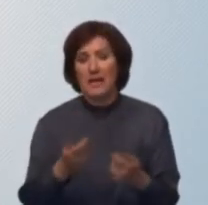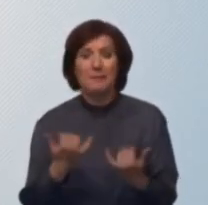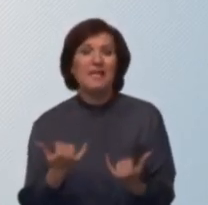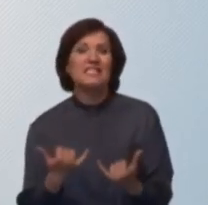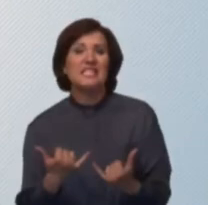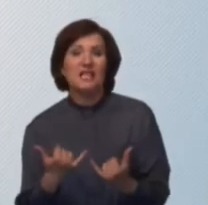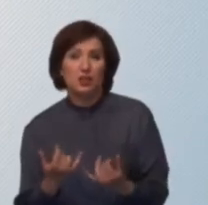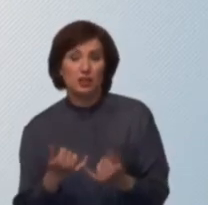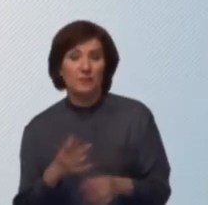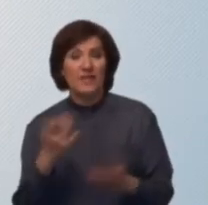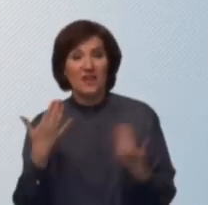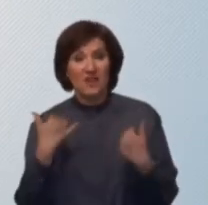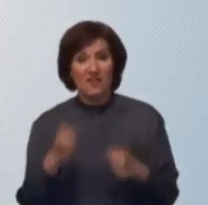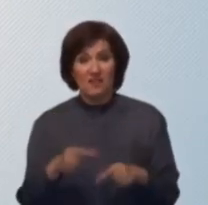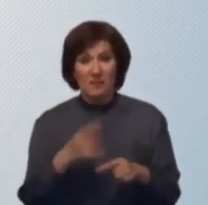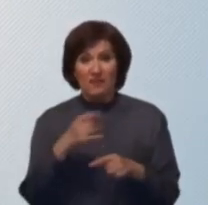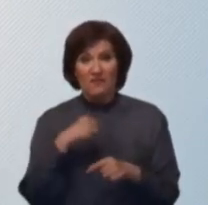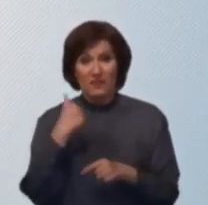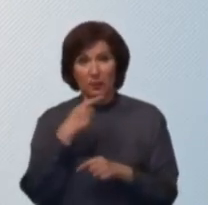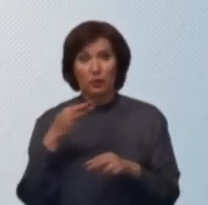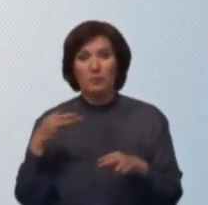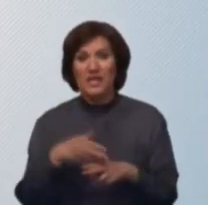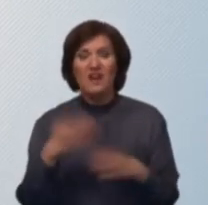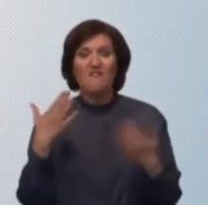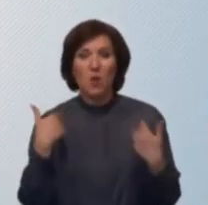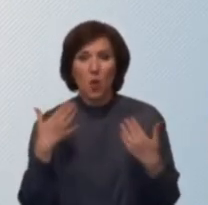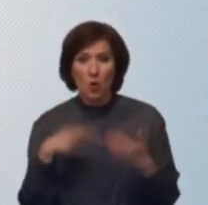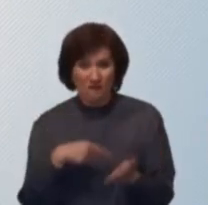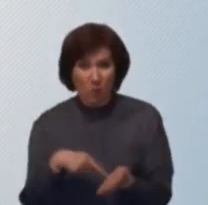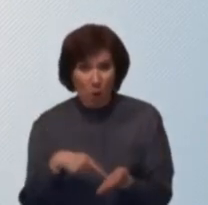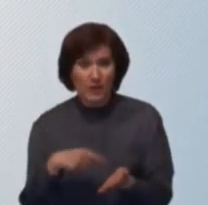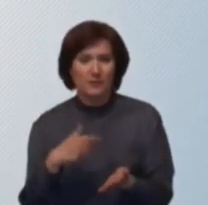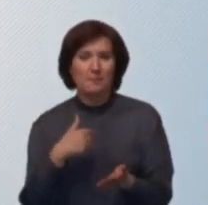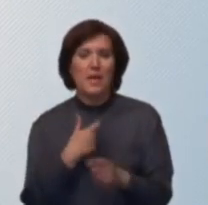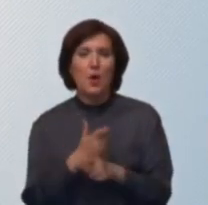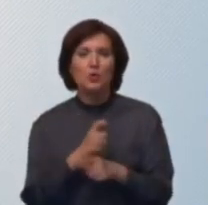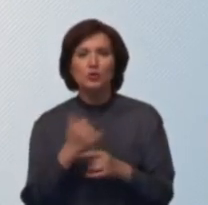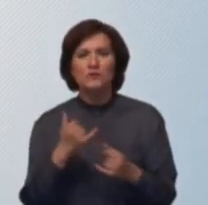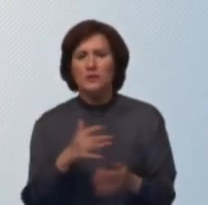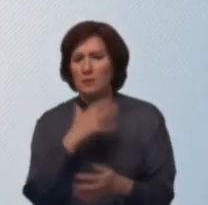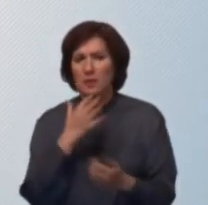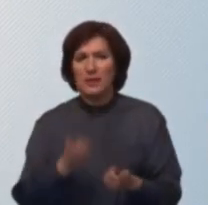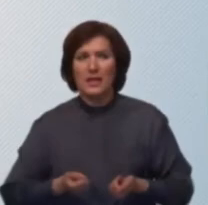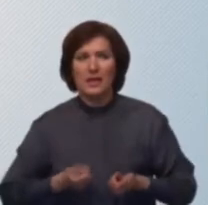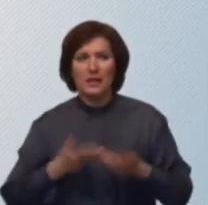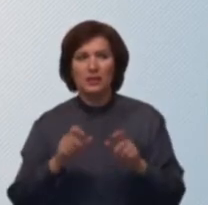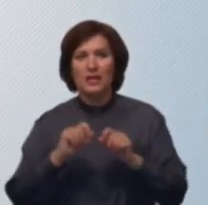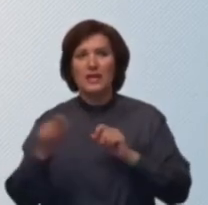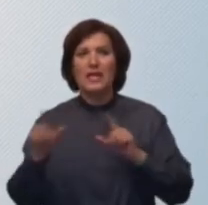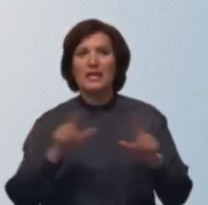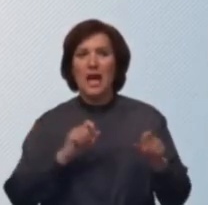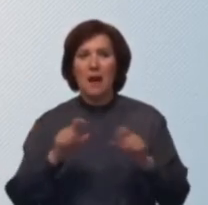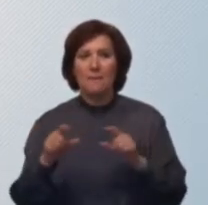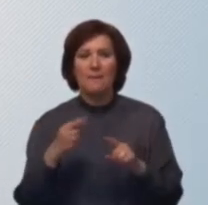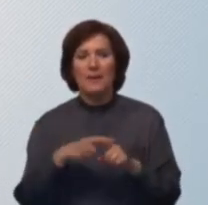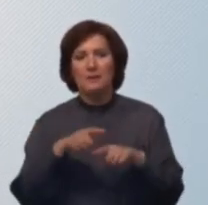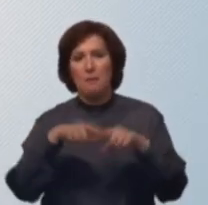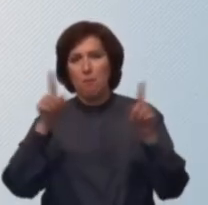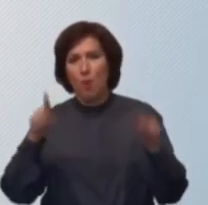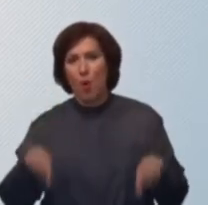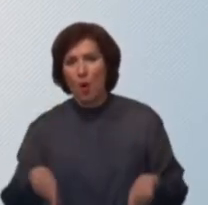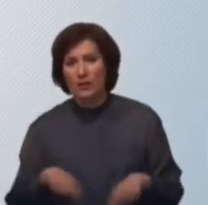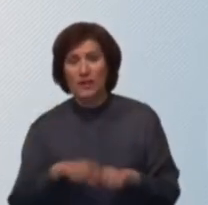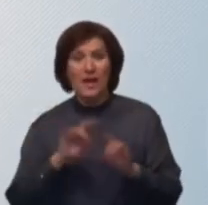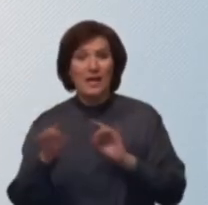вот на выходных впервые в этом году приехал в город, и меня очень удивило обильное количество рекламы наружно. Это борды. И